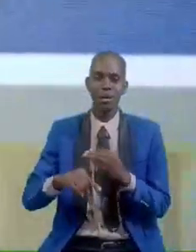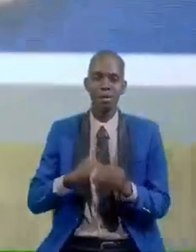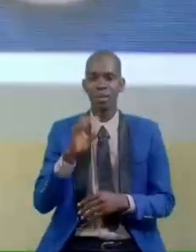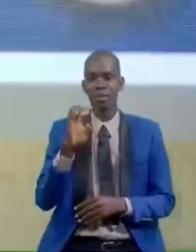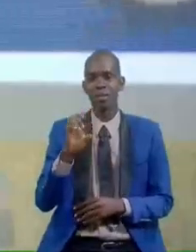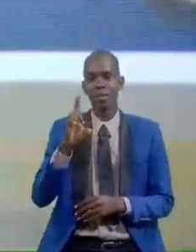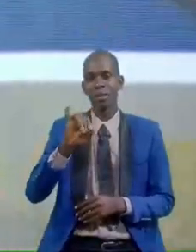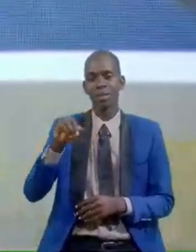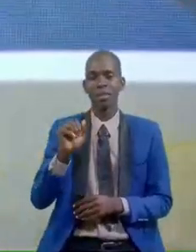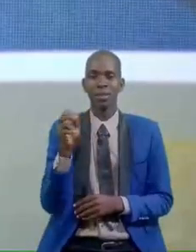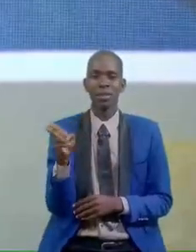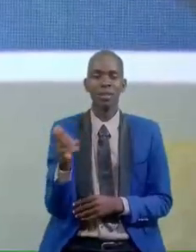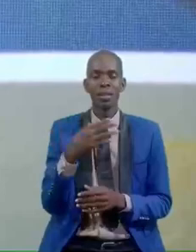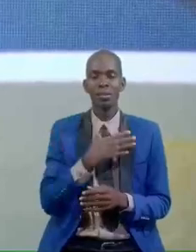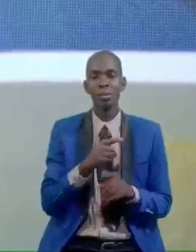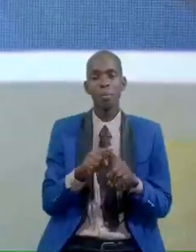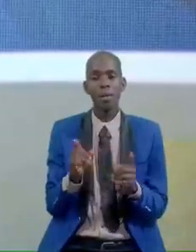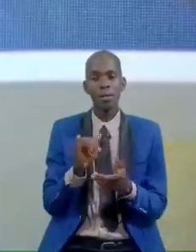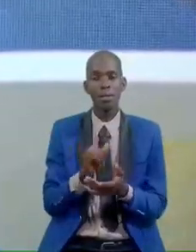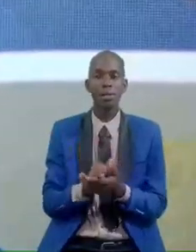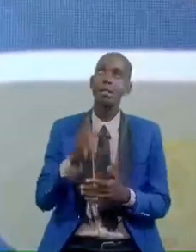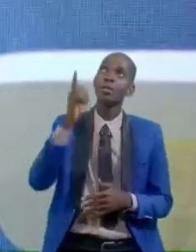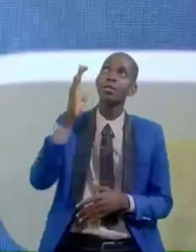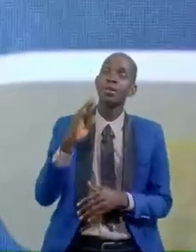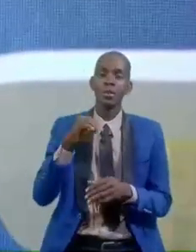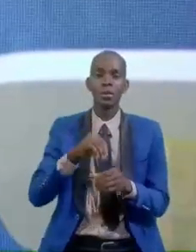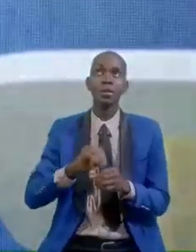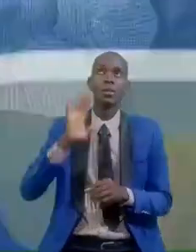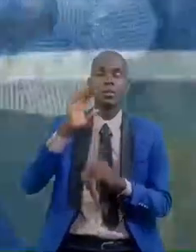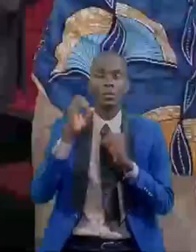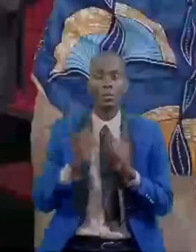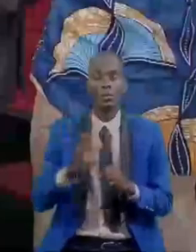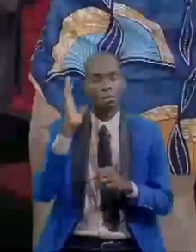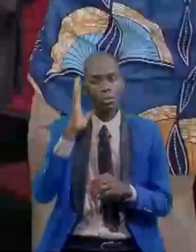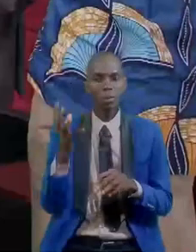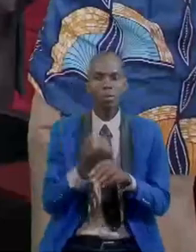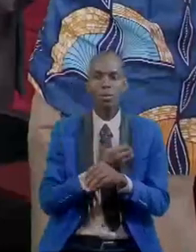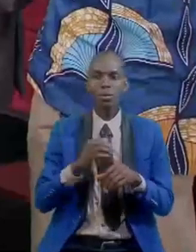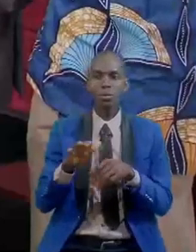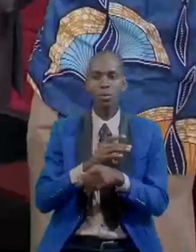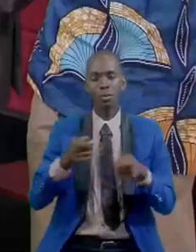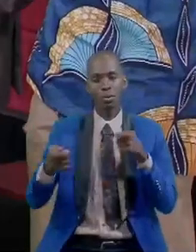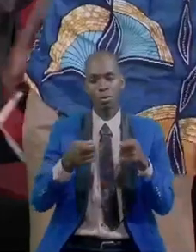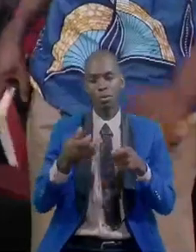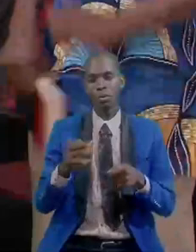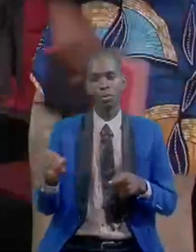concernant Élie, mais pour que Dieu, dans sa puissance, puisse se saisir de vous.